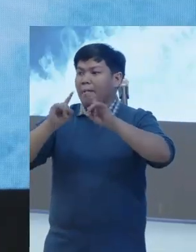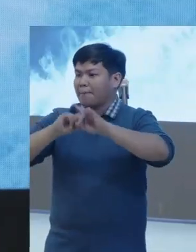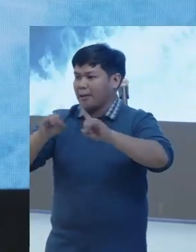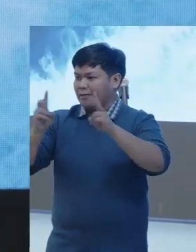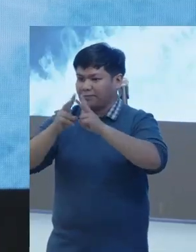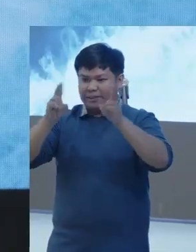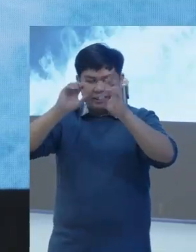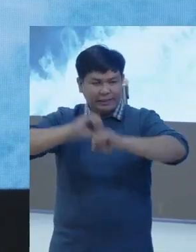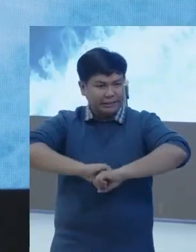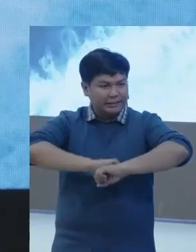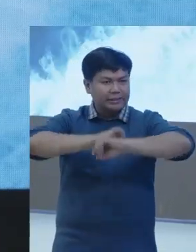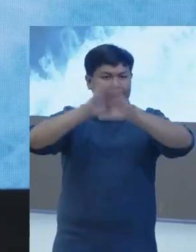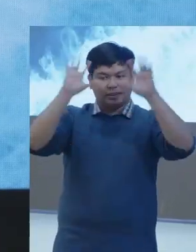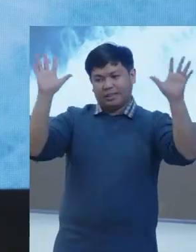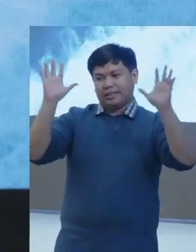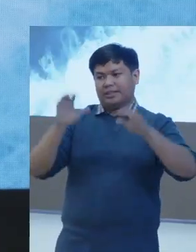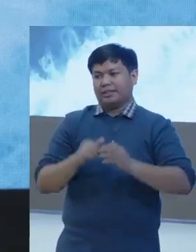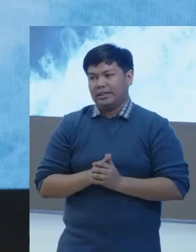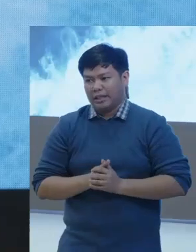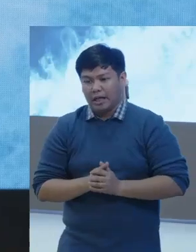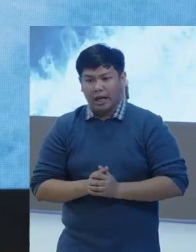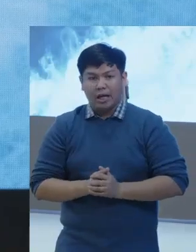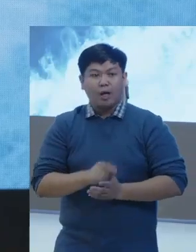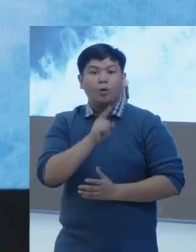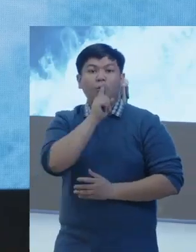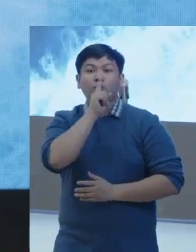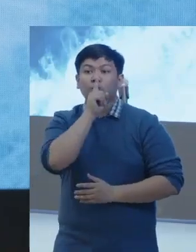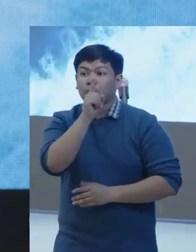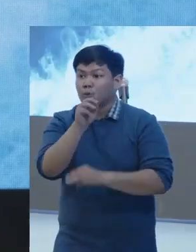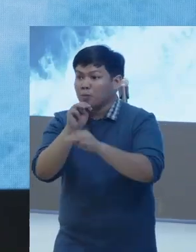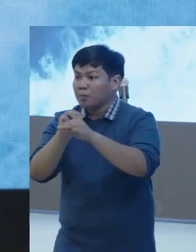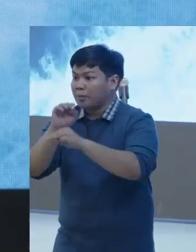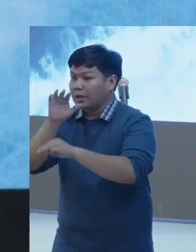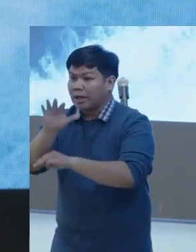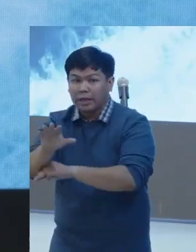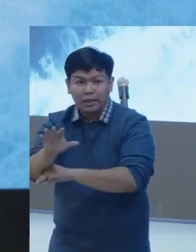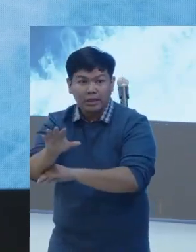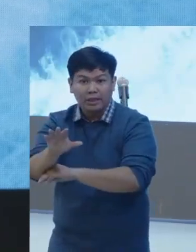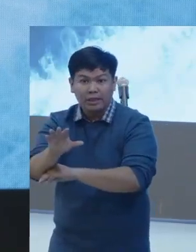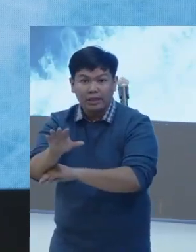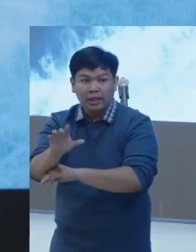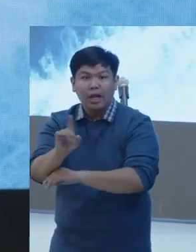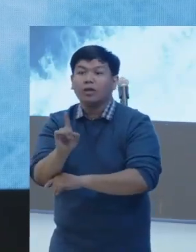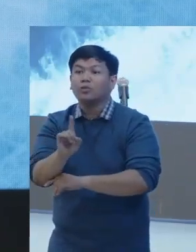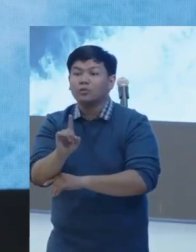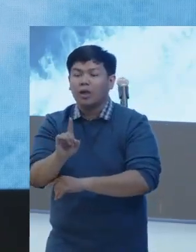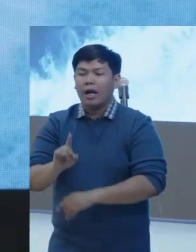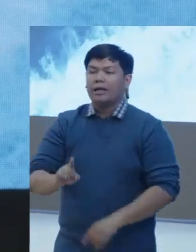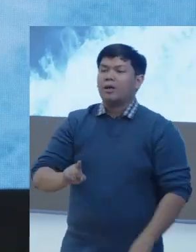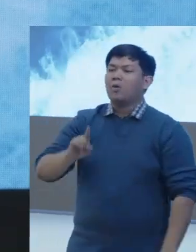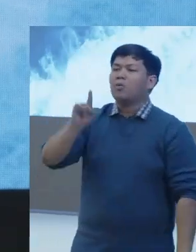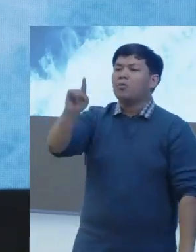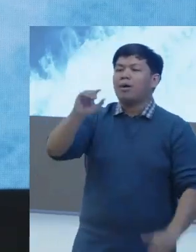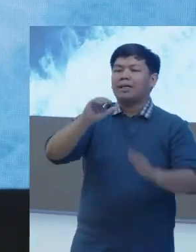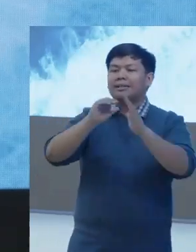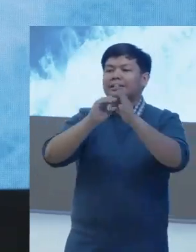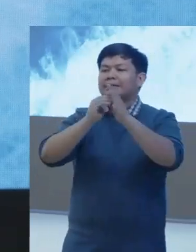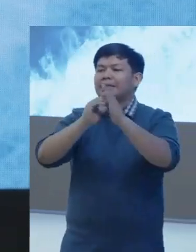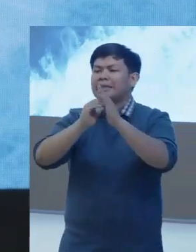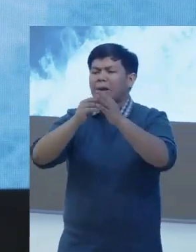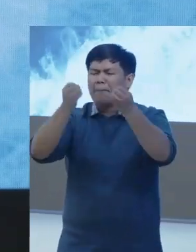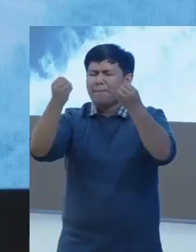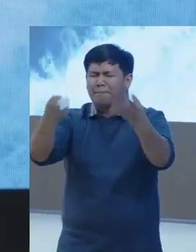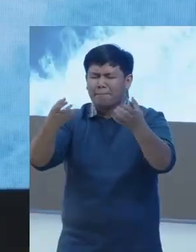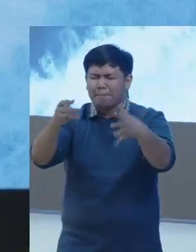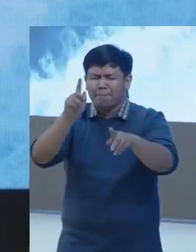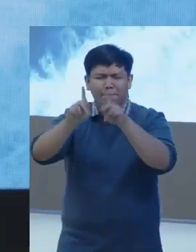sa teksto, na ang tunay na milagro ay yung mga mahimalang pagliligtas at pagsisisi